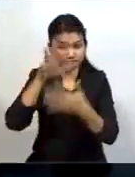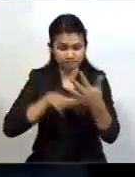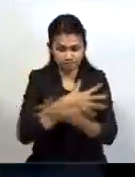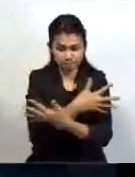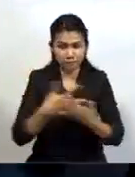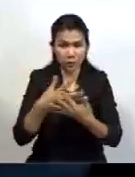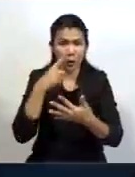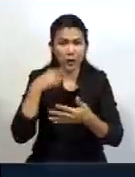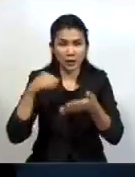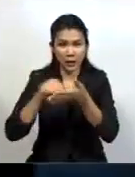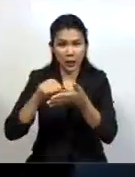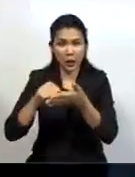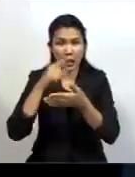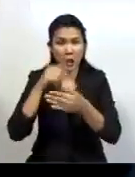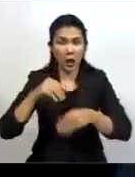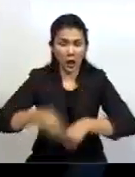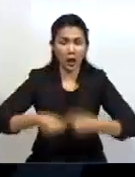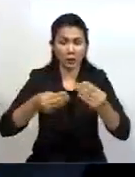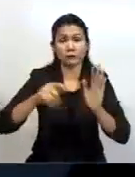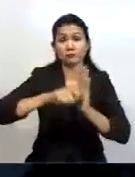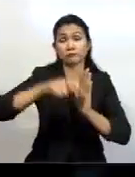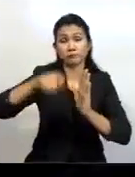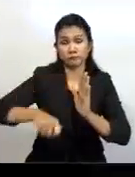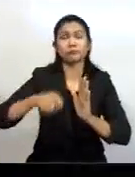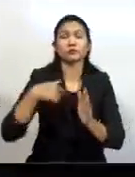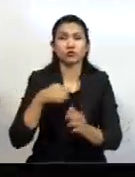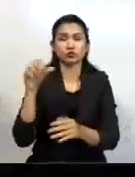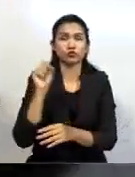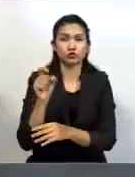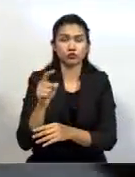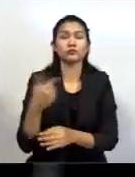ฟื้นฟูเศรษฐกิจและความเชื่อมั่นให้กับจังหวัดนครราชสีมาครับ